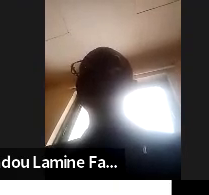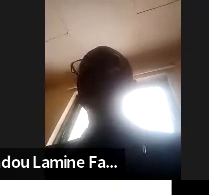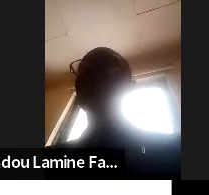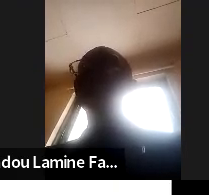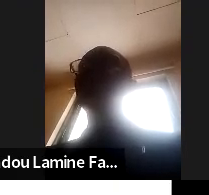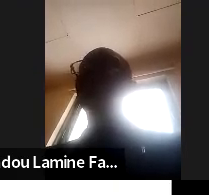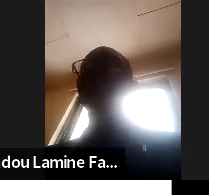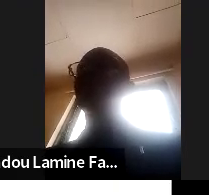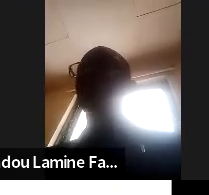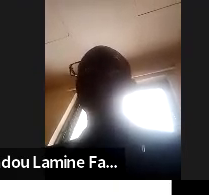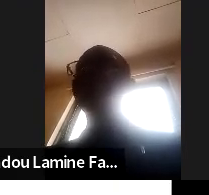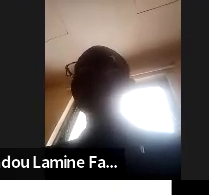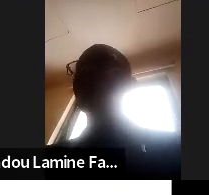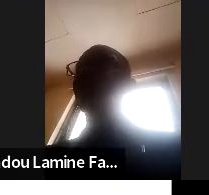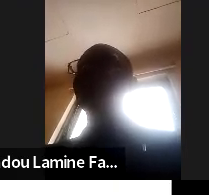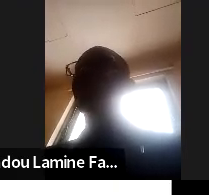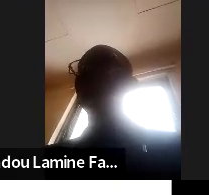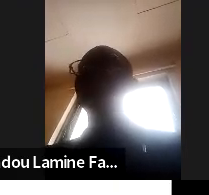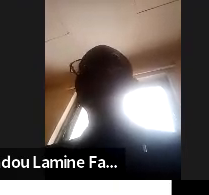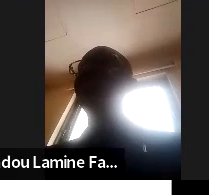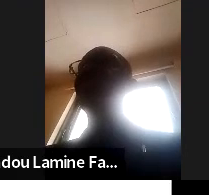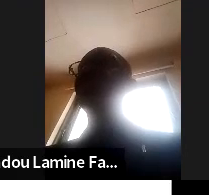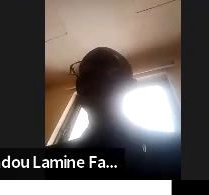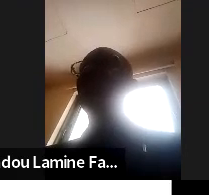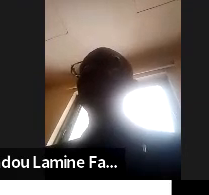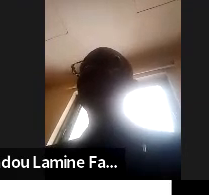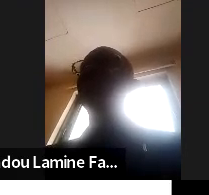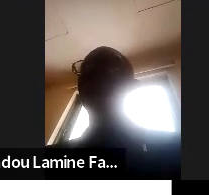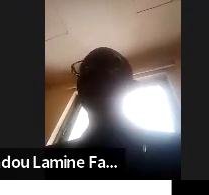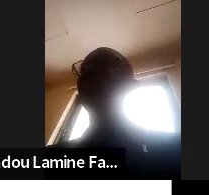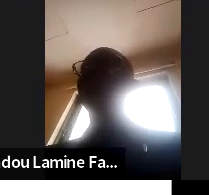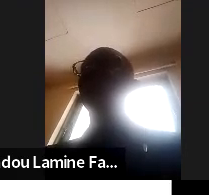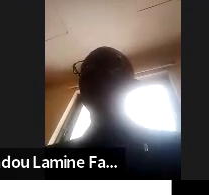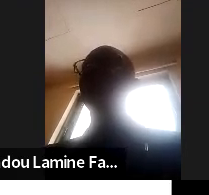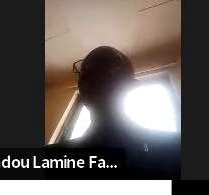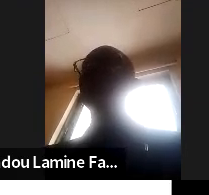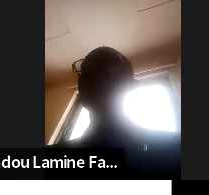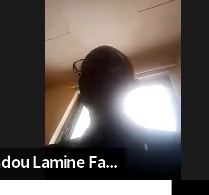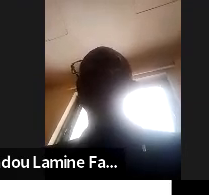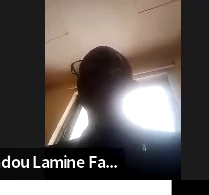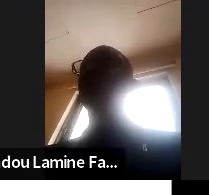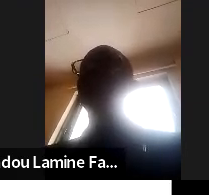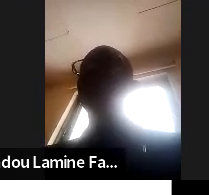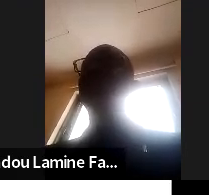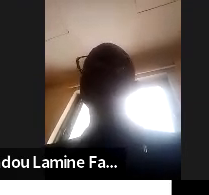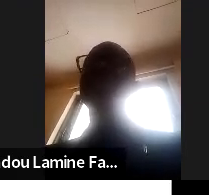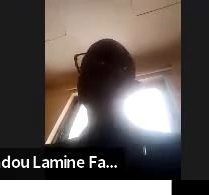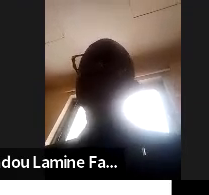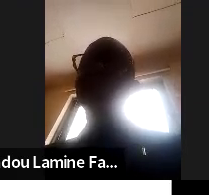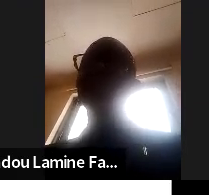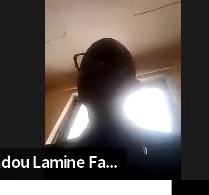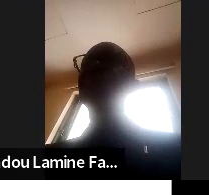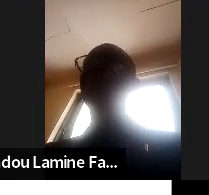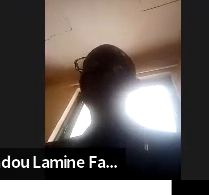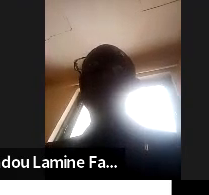Cette carte, donc, a 2 grandes fonctions, une fonction d'identification de la personne handicapée et une fonction de protection sociale. Cela signifie